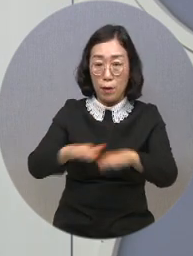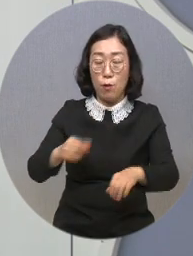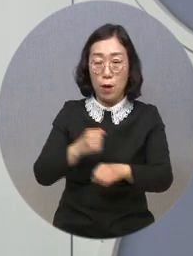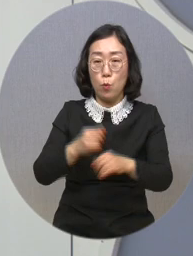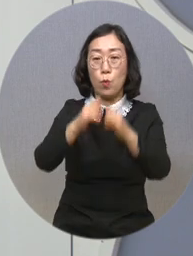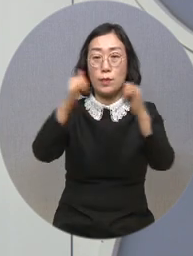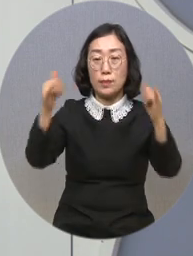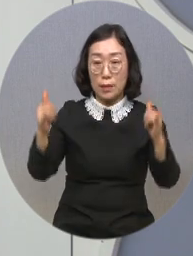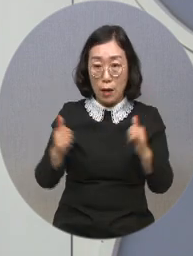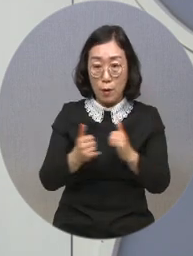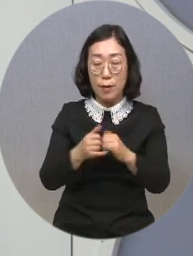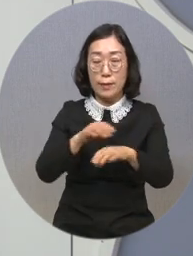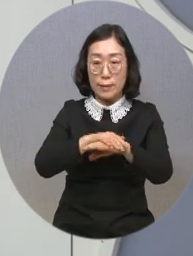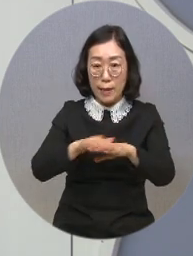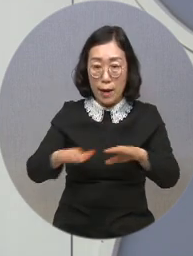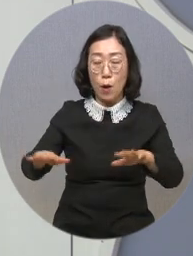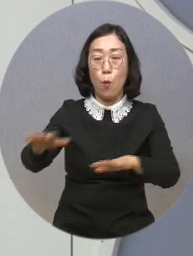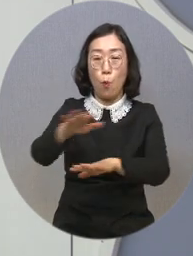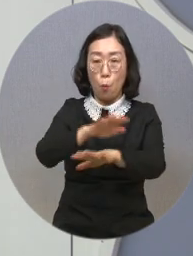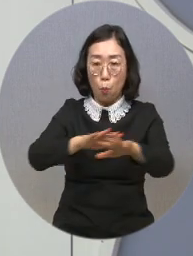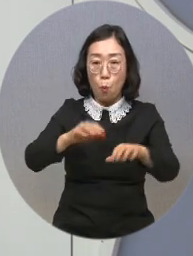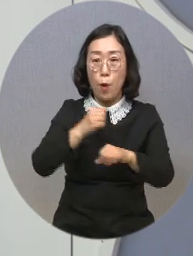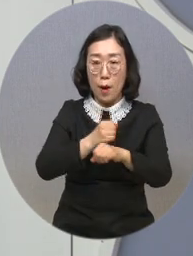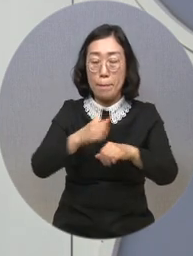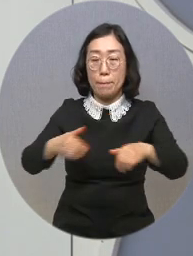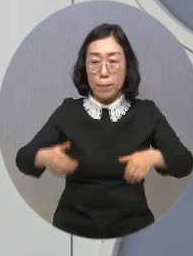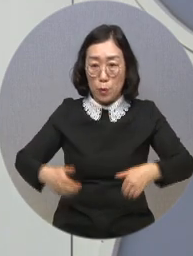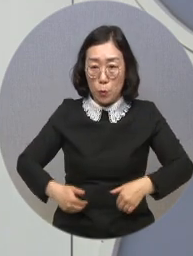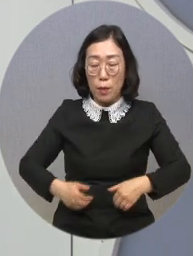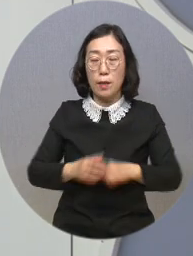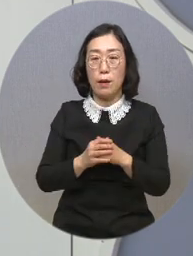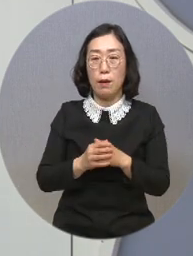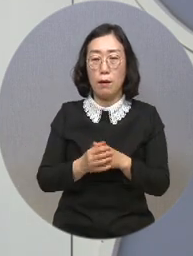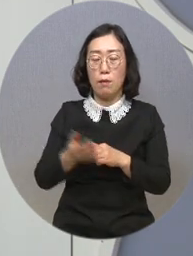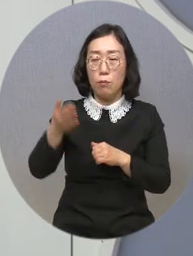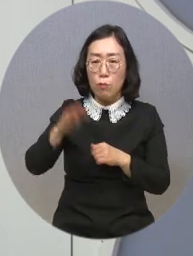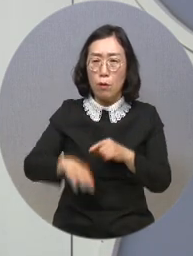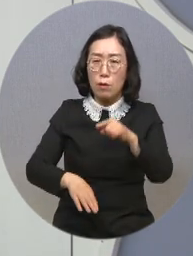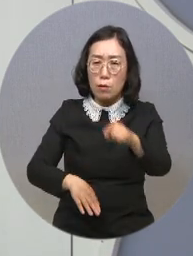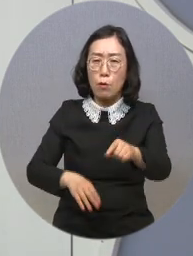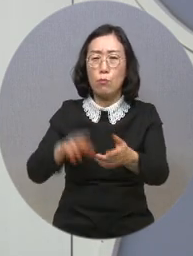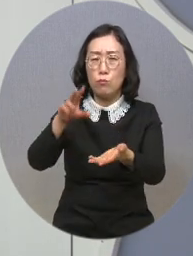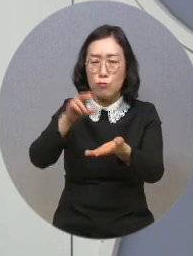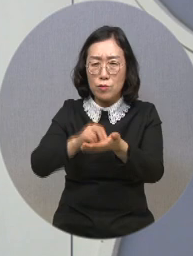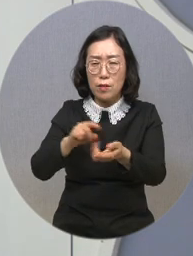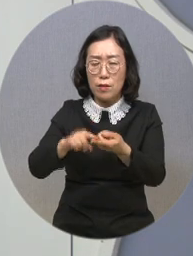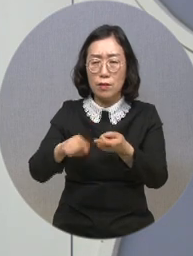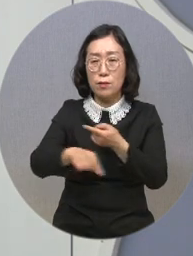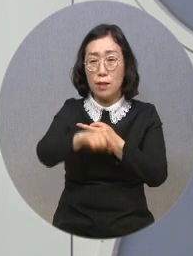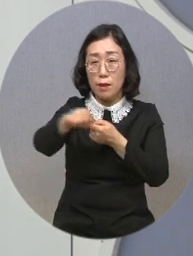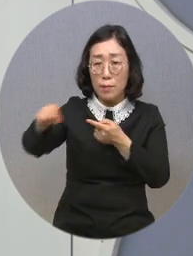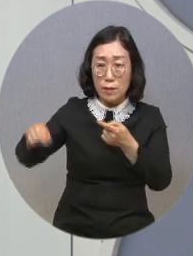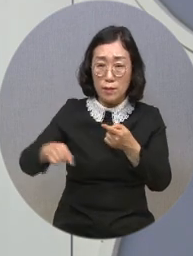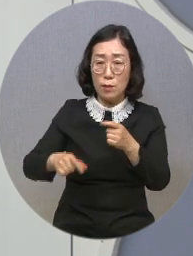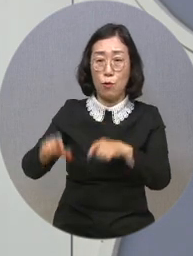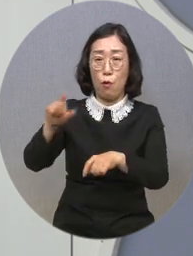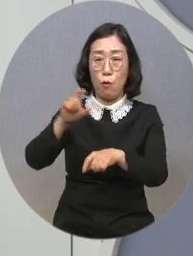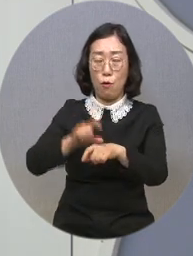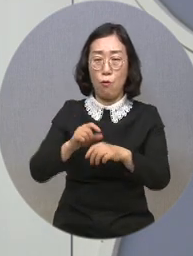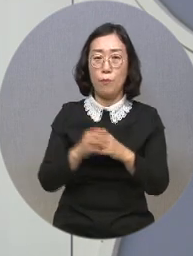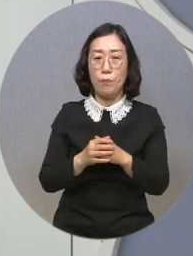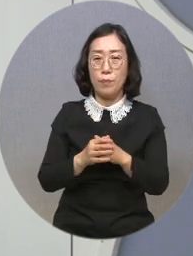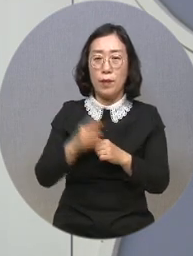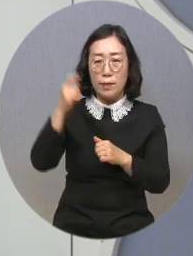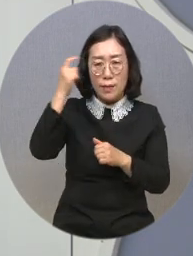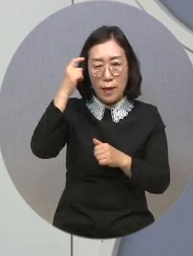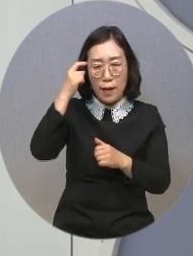사회를 뭐 이렇게 하는 그런 정치로 가야 된다 하는 건데 이거에 대한 그런 좀 국민들도 좀 더